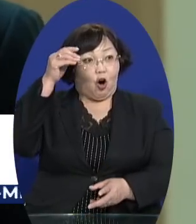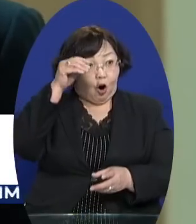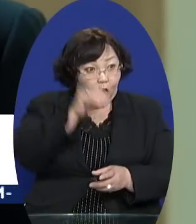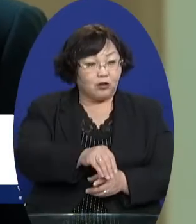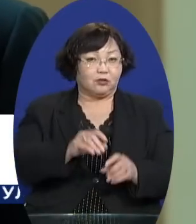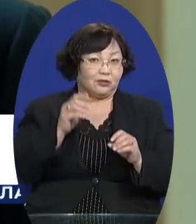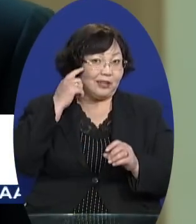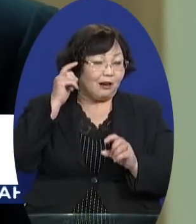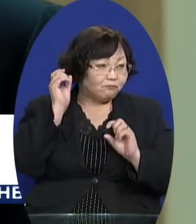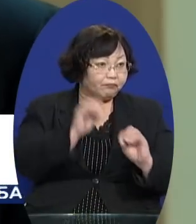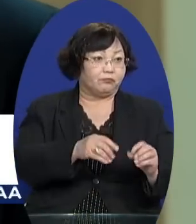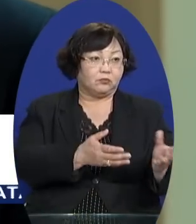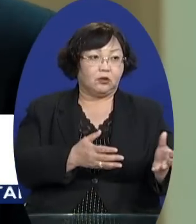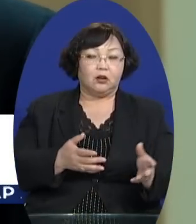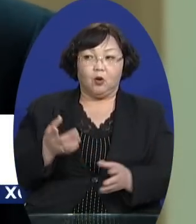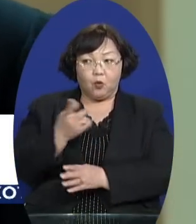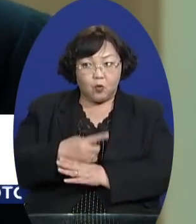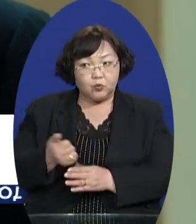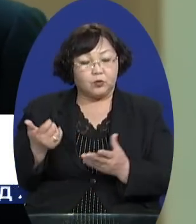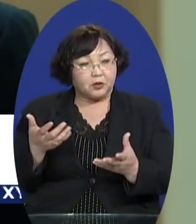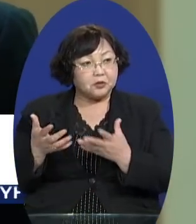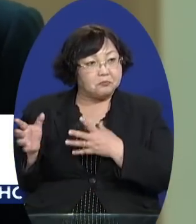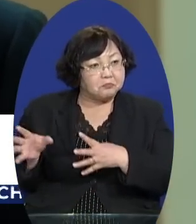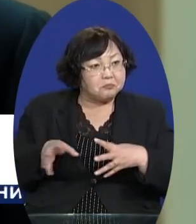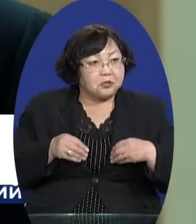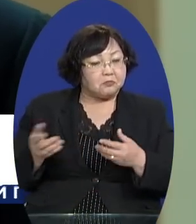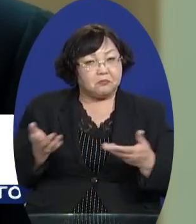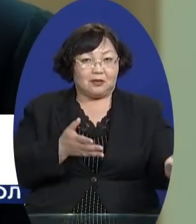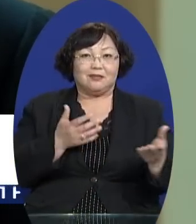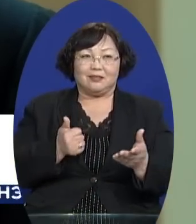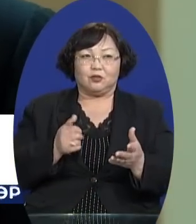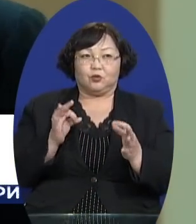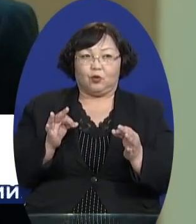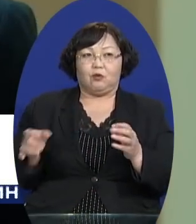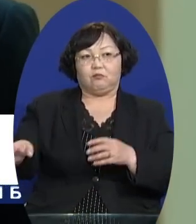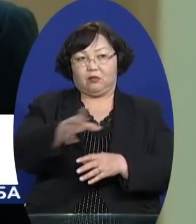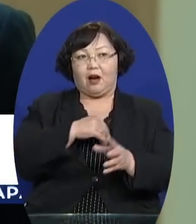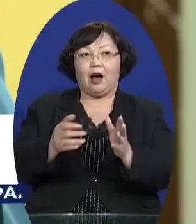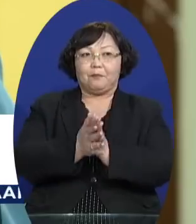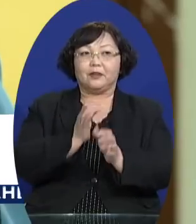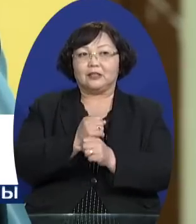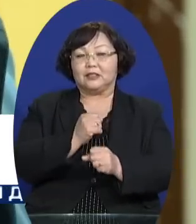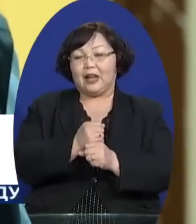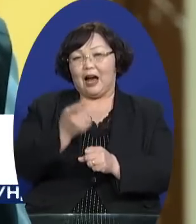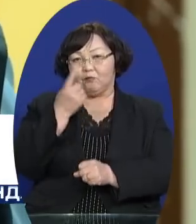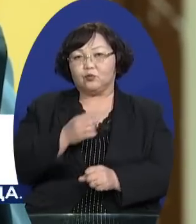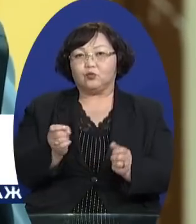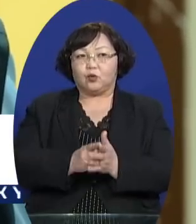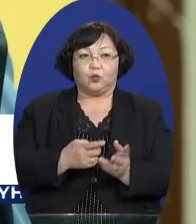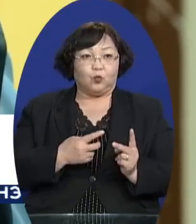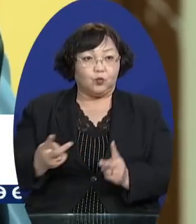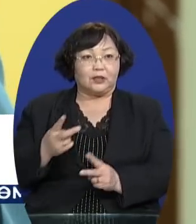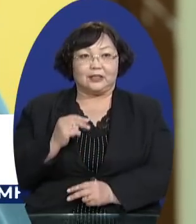хүнд одоо үр өгөөж ин бас мэдрүүлэх ёстой гэж харж байгаа. Тэгэхээр энэ харилцсан ийм хамтын ажиллагаа маш чухал. Ялангуяа одоо үйлчлэгийн